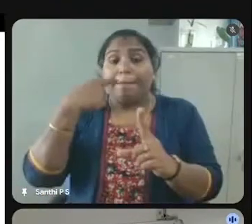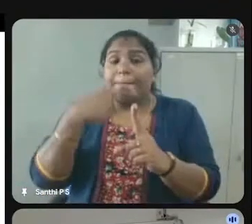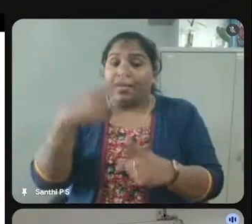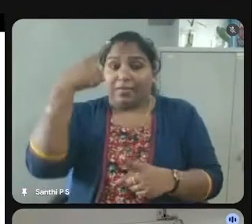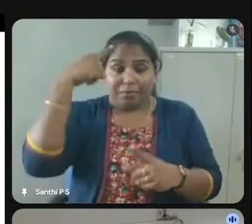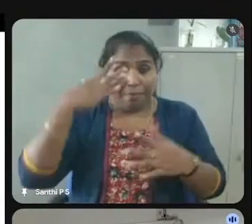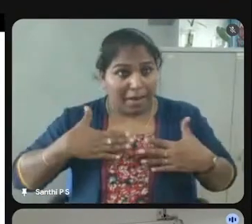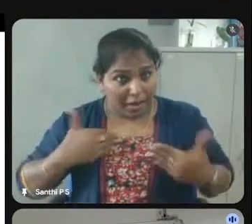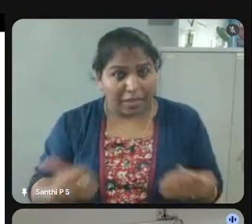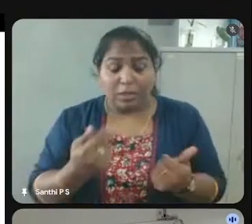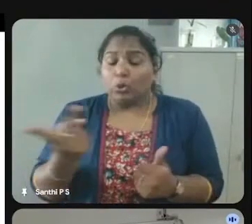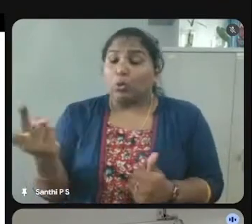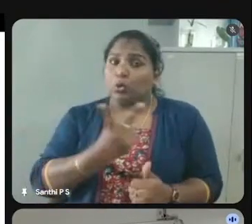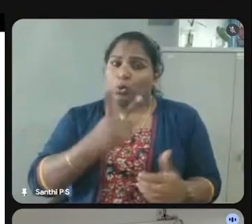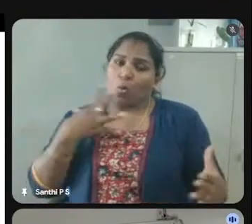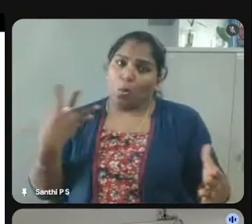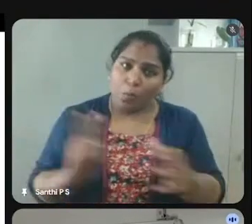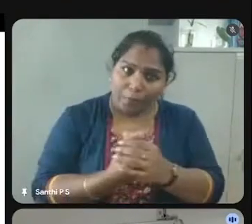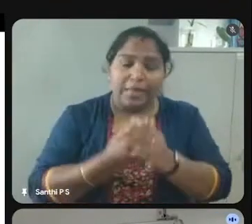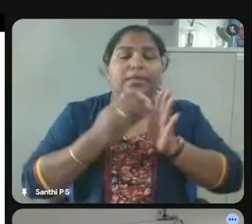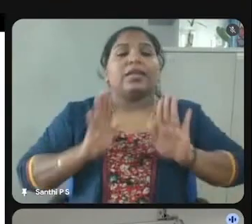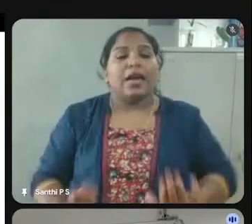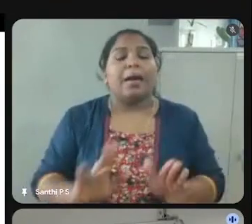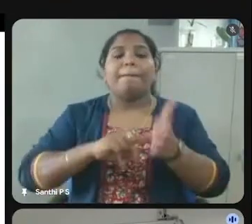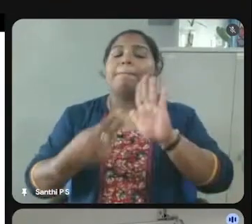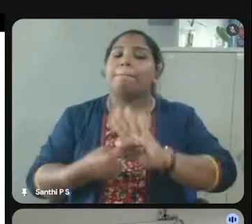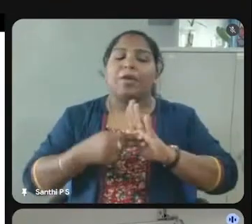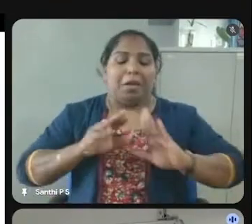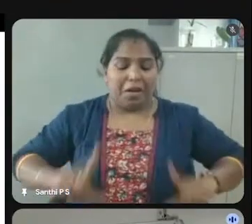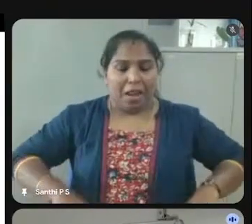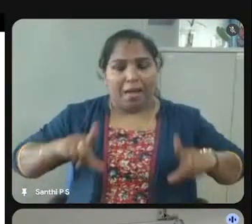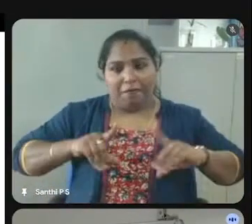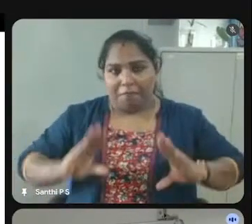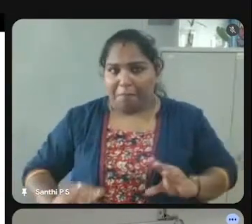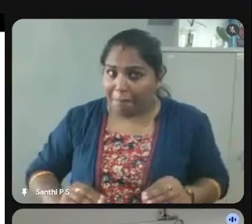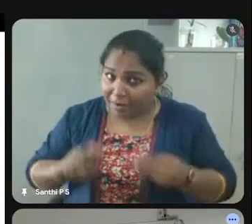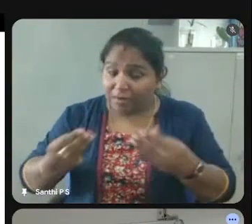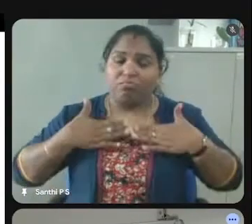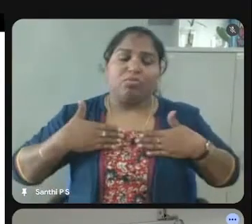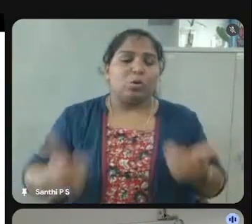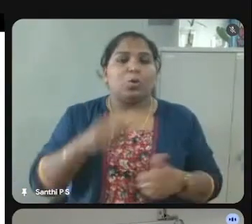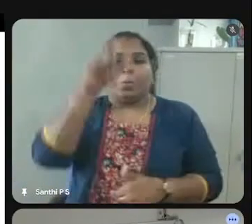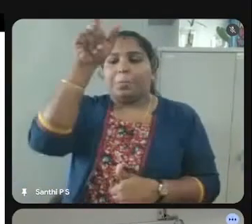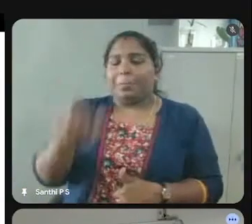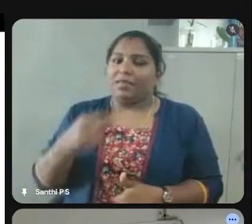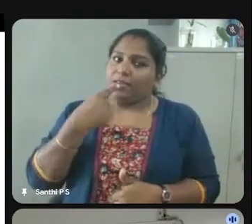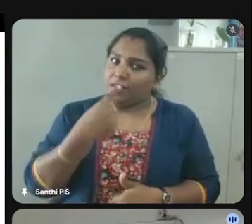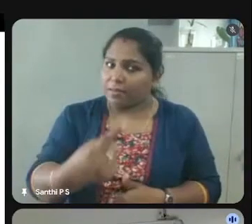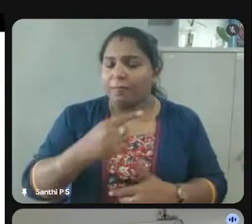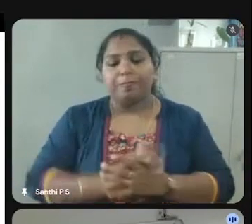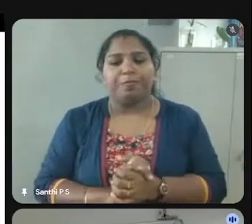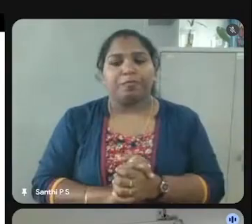ശാരീരികവും മാനസികവുമായിട്ട് ആരോഗ്യം മെച്ചപ്പെട്ട ഒരു വ്യക്തിയെ ആരോഗ്യമുള്ള ഒരു വ്യക്തിയായിട്ട് നമുക്ക് കണക്കാക്കാൻ പറ്റുള്ളൂ. അപ്പോ